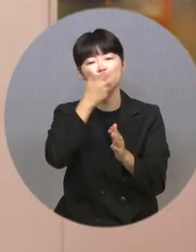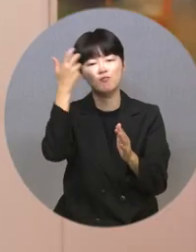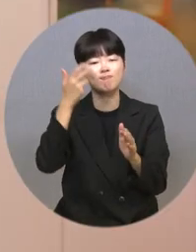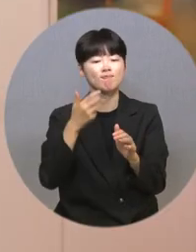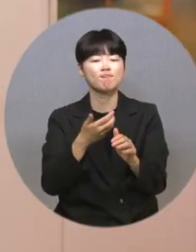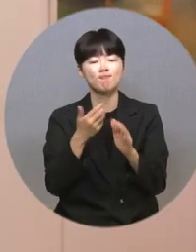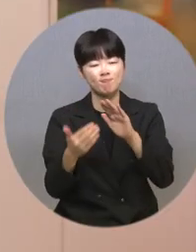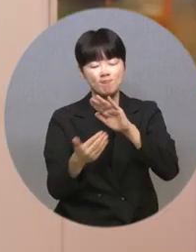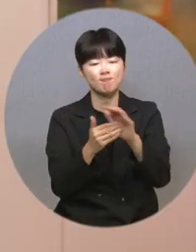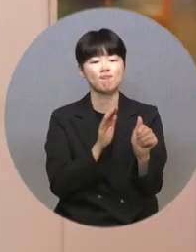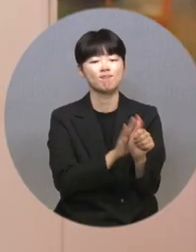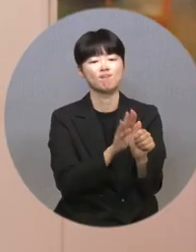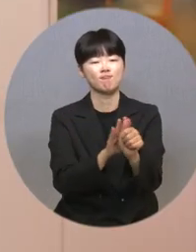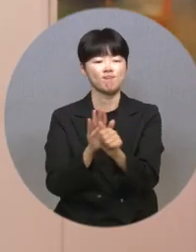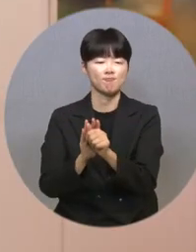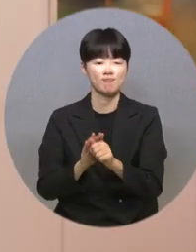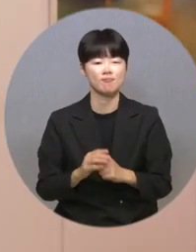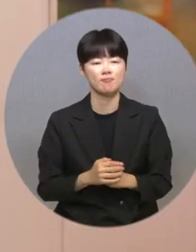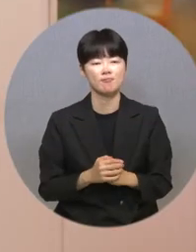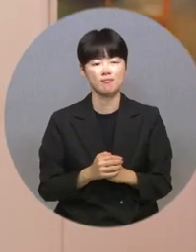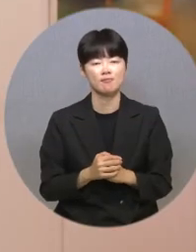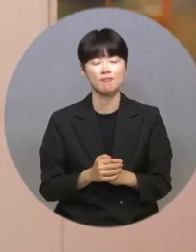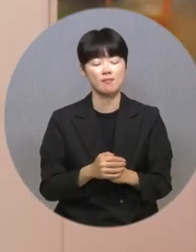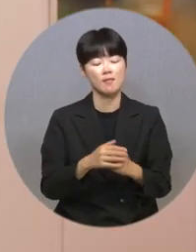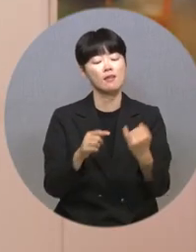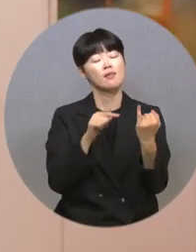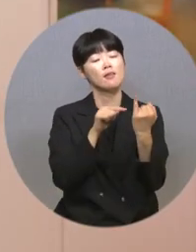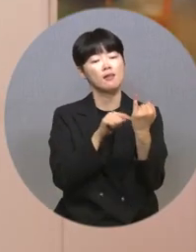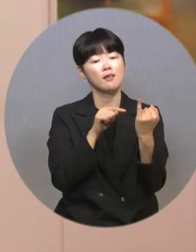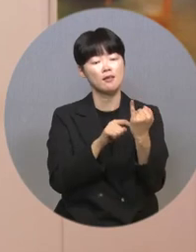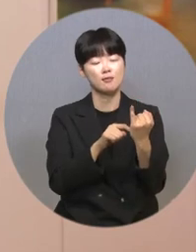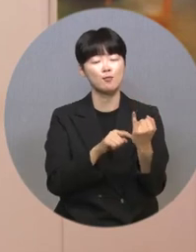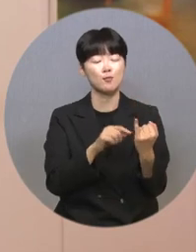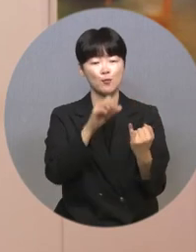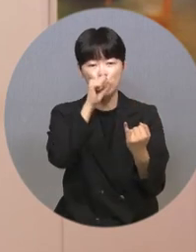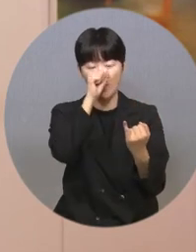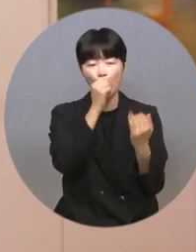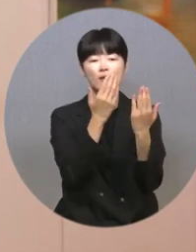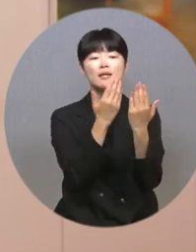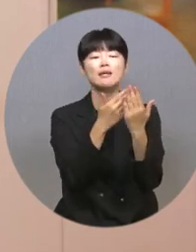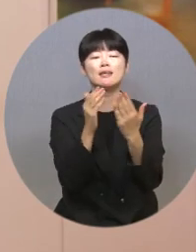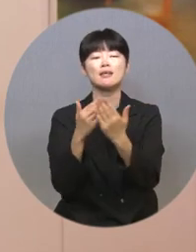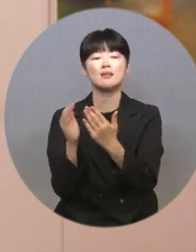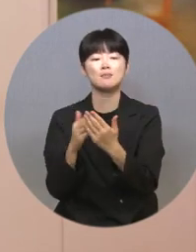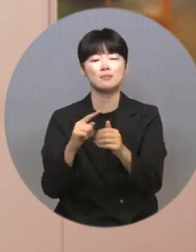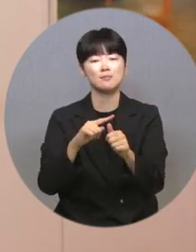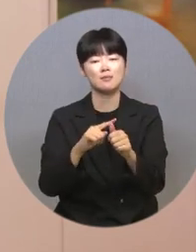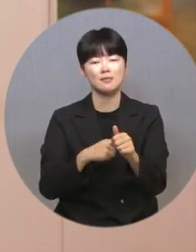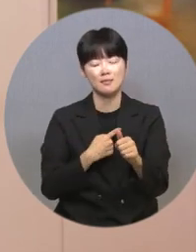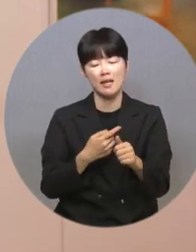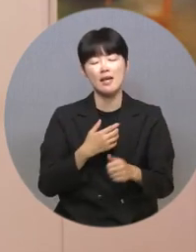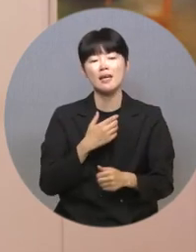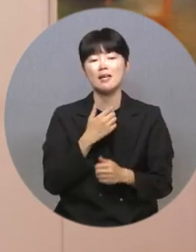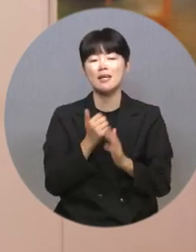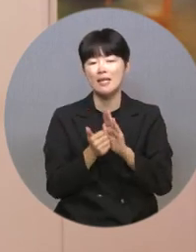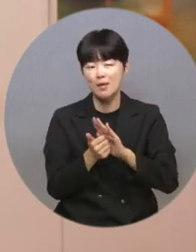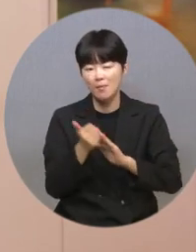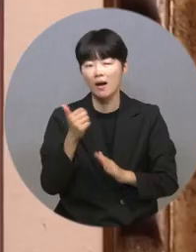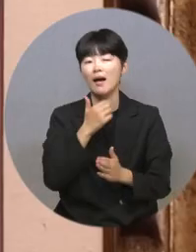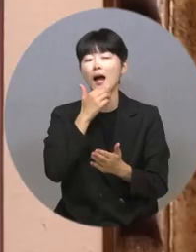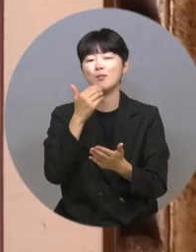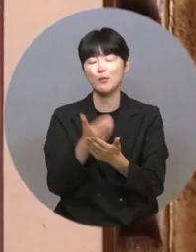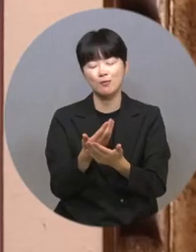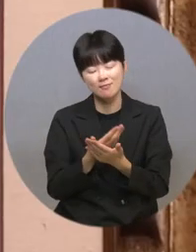예술과 황연으로 교감할 수 있는 작가의 작품이 따뜻한 위로와 공감으로 희망과 감동을 선사하고